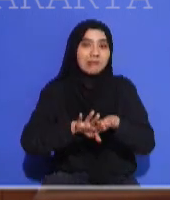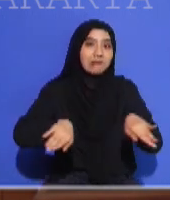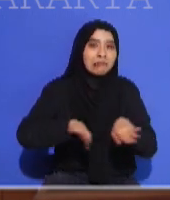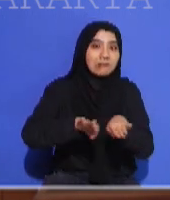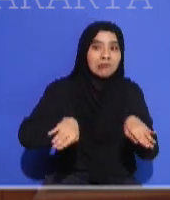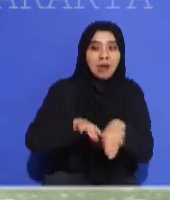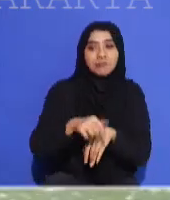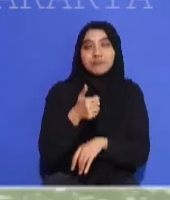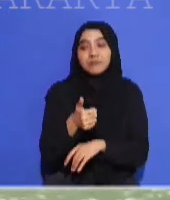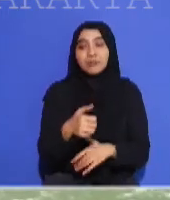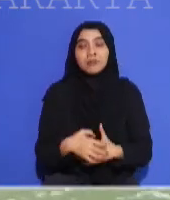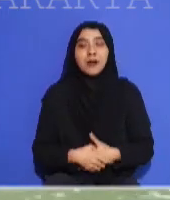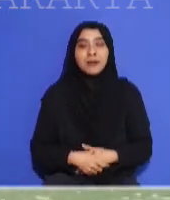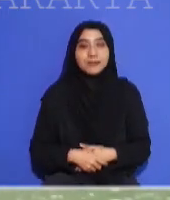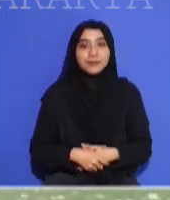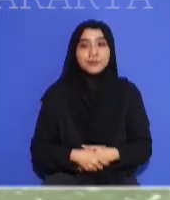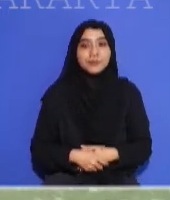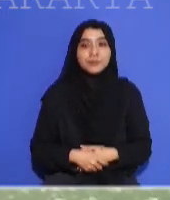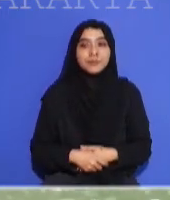prau kanu.